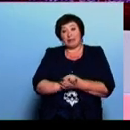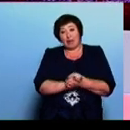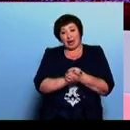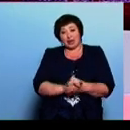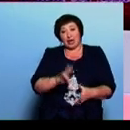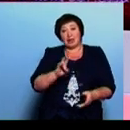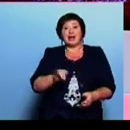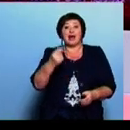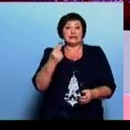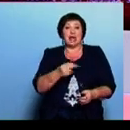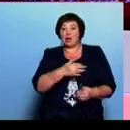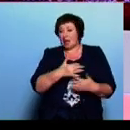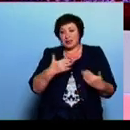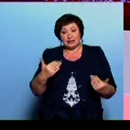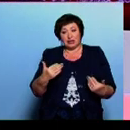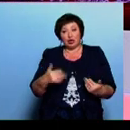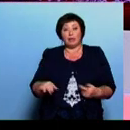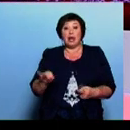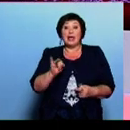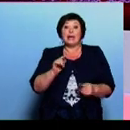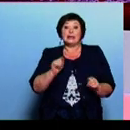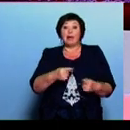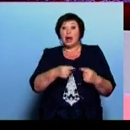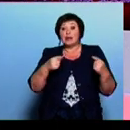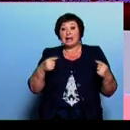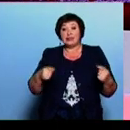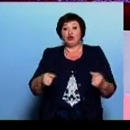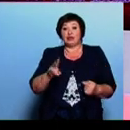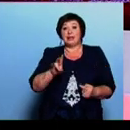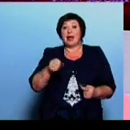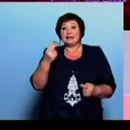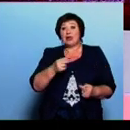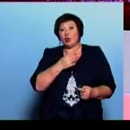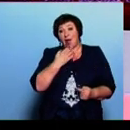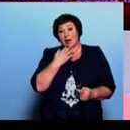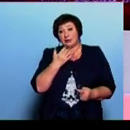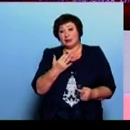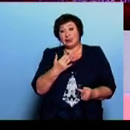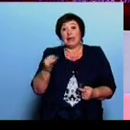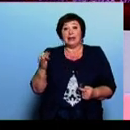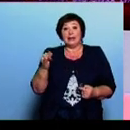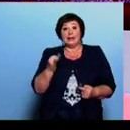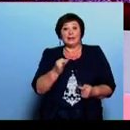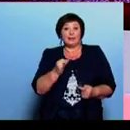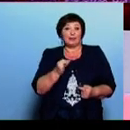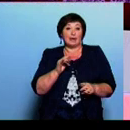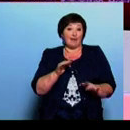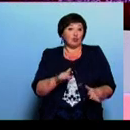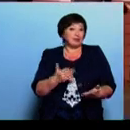который объединил под одной крышей самые различные национальности, планы грандиозные. Оксана Худякова продолжит.